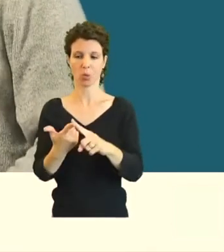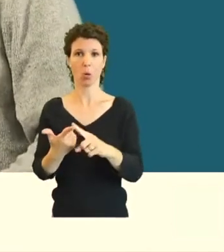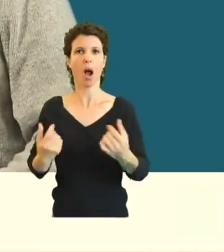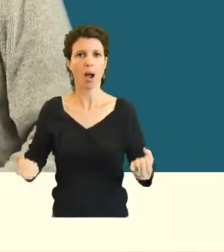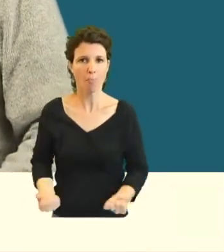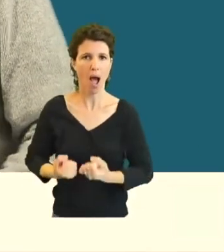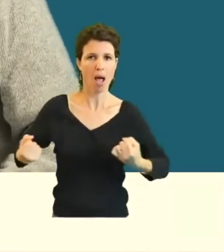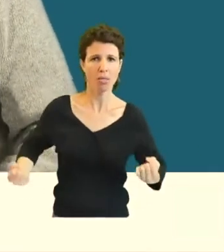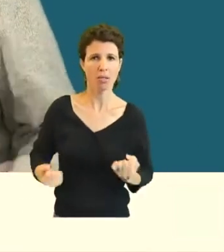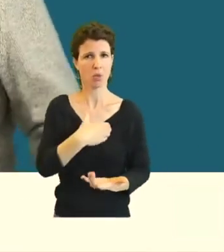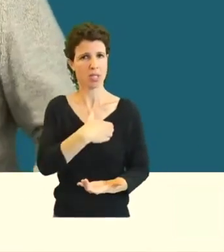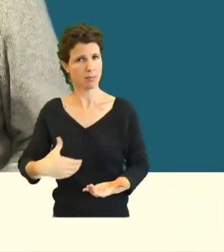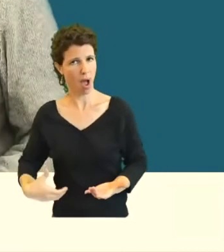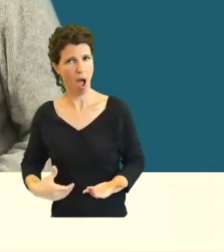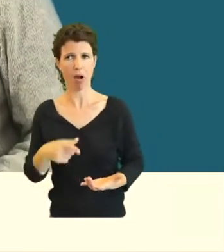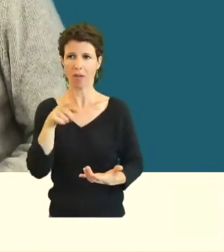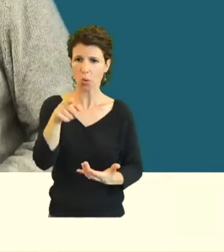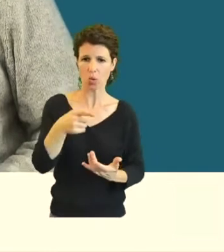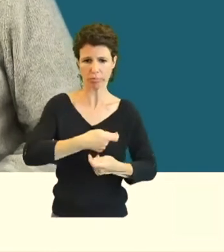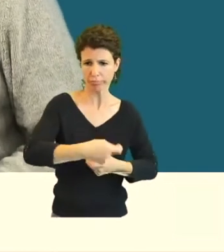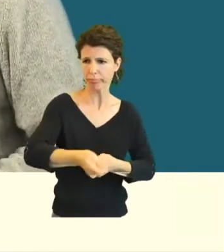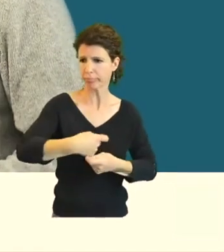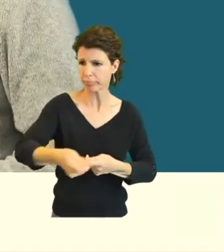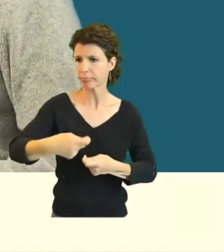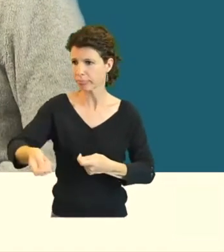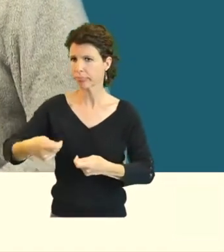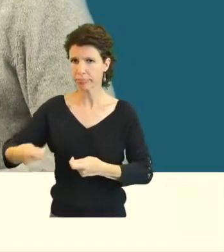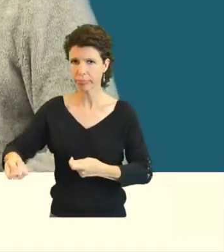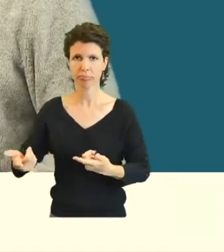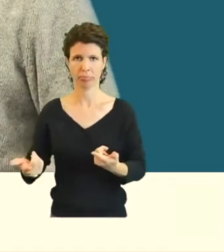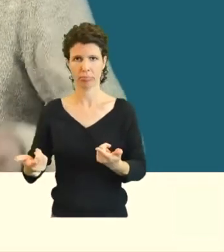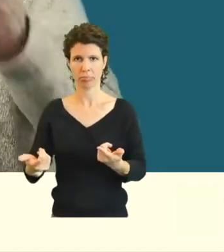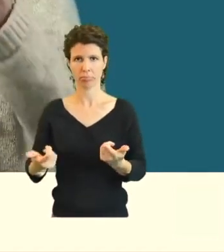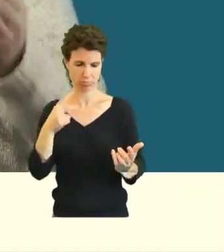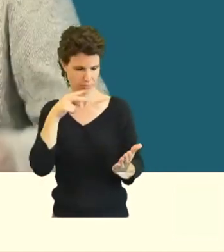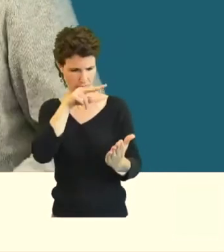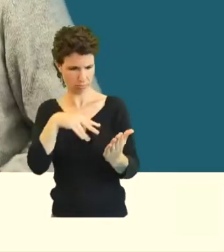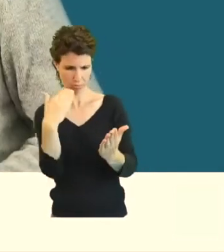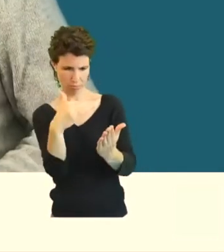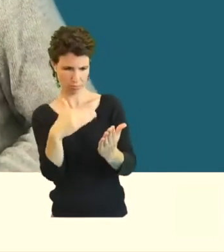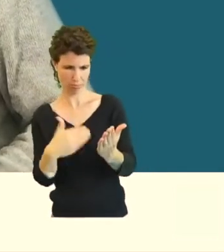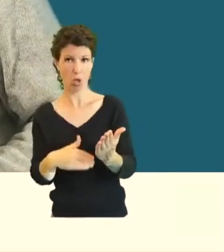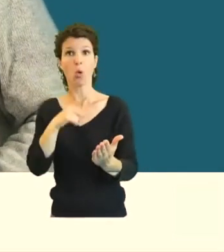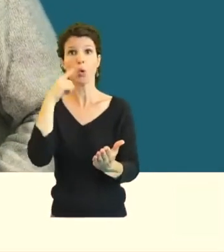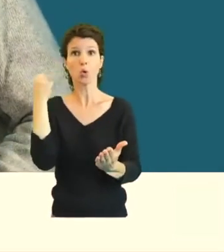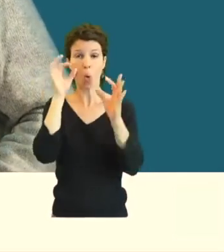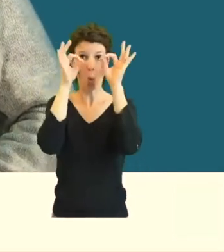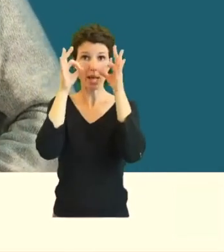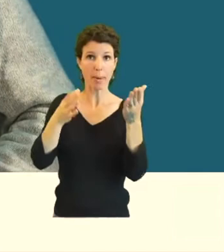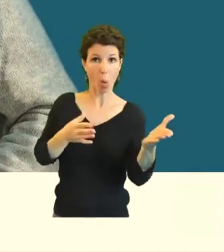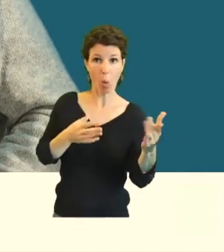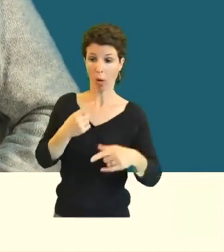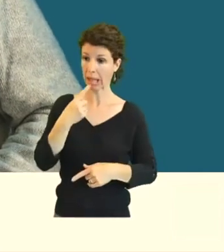foi et les divers tracts et prospectus qui ont été distribués, vous indiquiez, Monsieur Royer-Perrot, qu'elles seraient financées